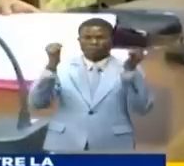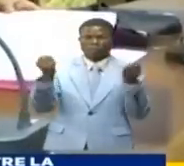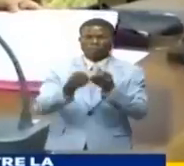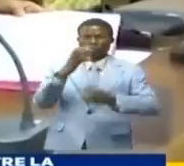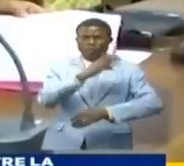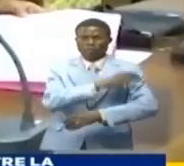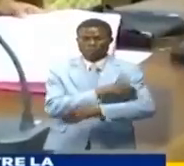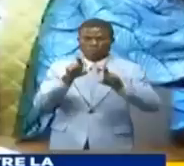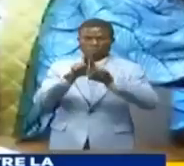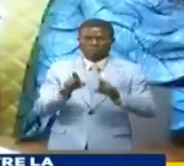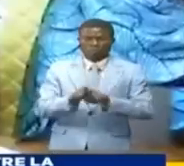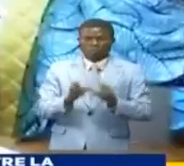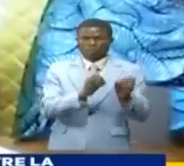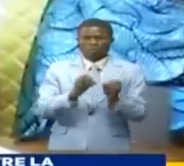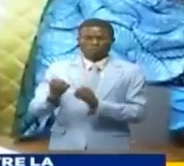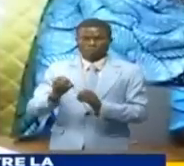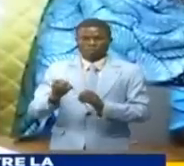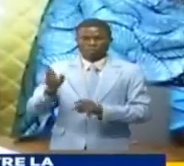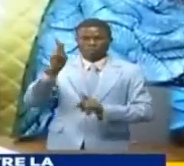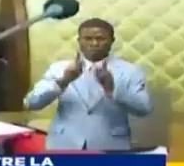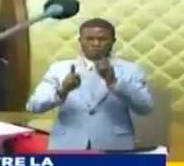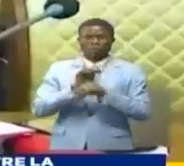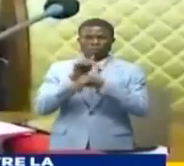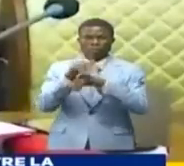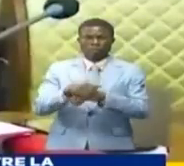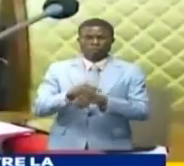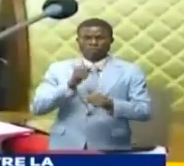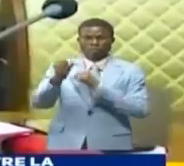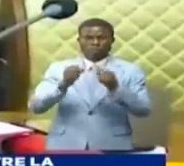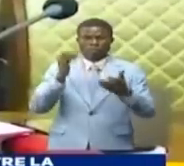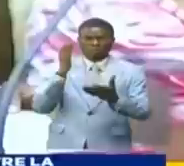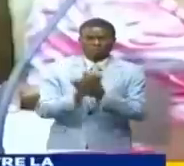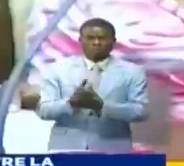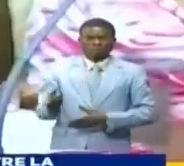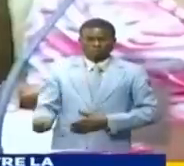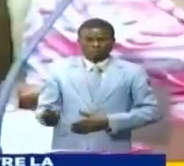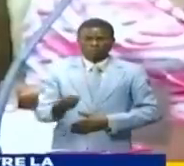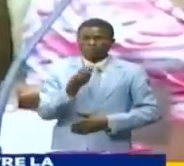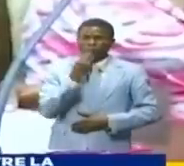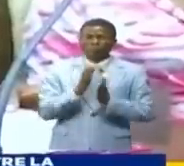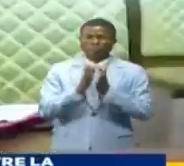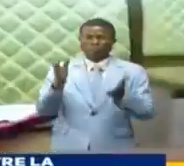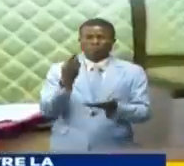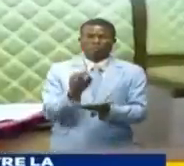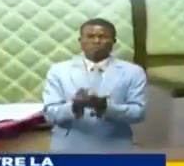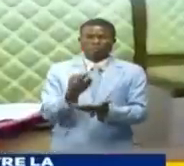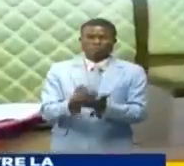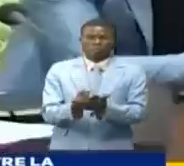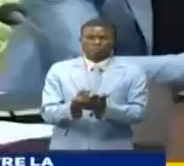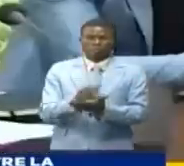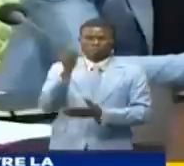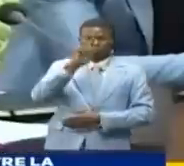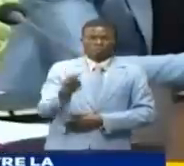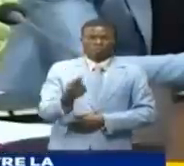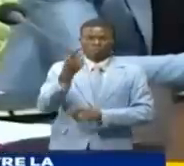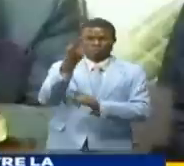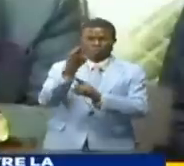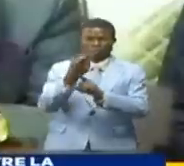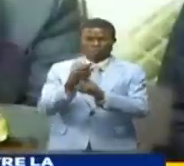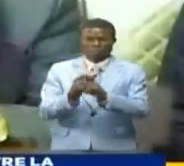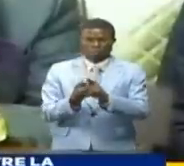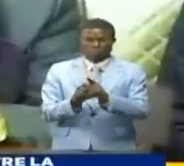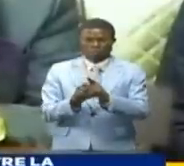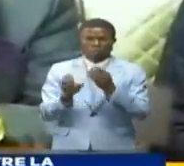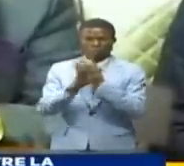civile ainsi que les organisations citoyennes engagées dans la lutte contre la corruption et l'inspection générale de finances le 31 août dernier, les deux